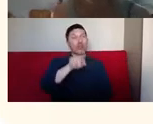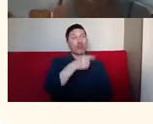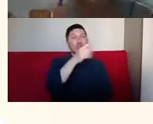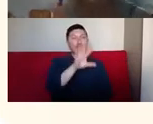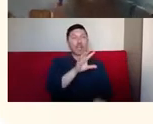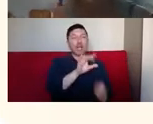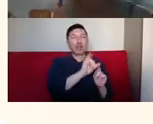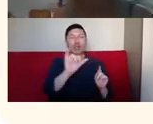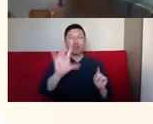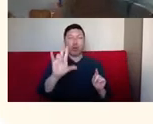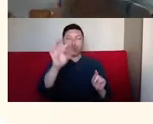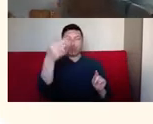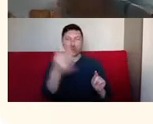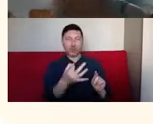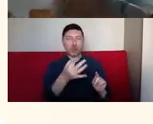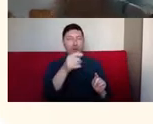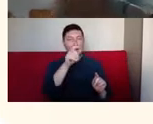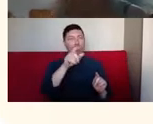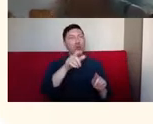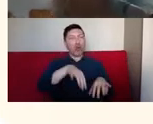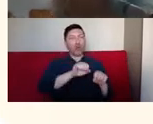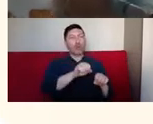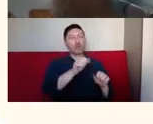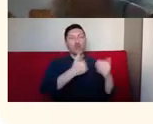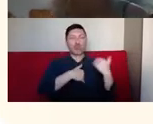3% de travailleurs handicapés qui doivent être occupés